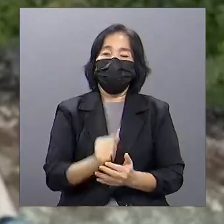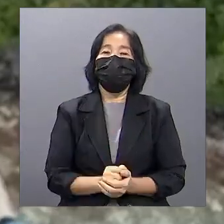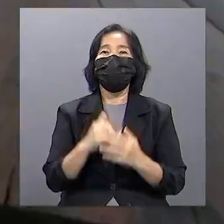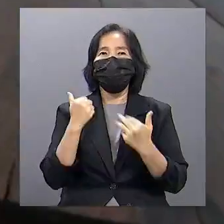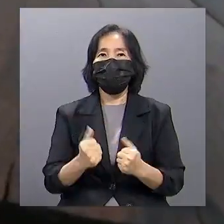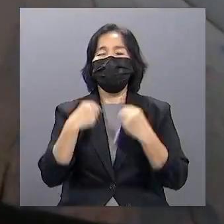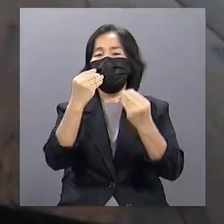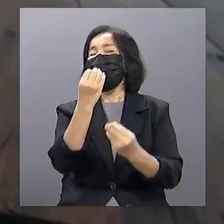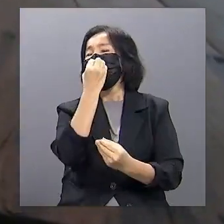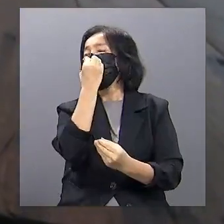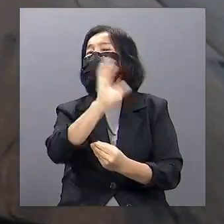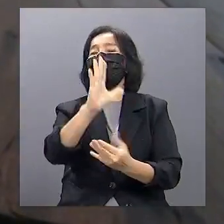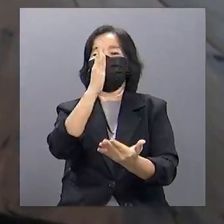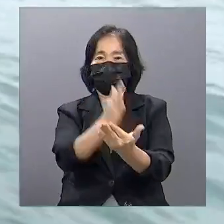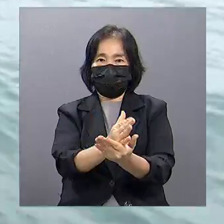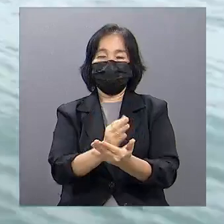ครับ